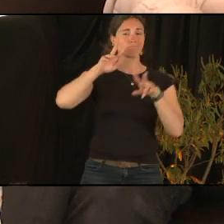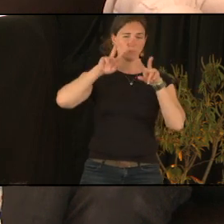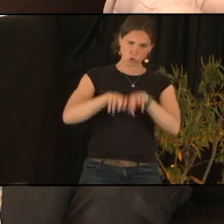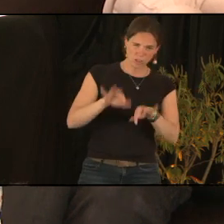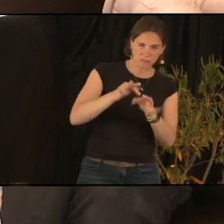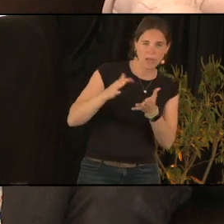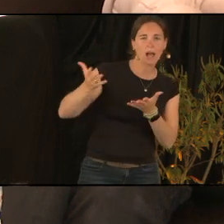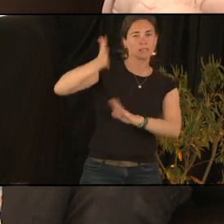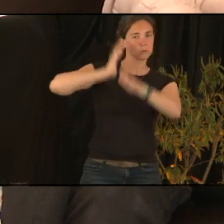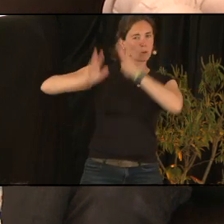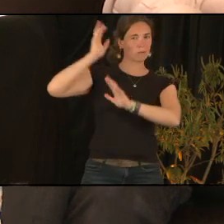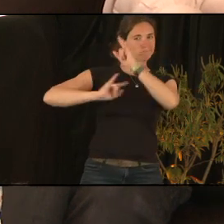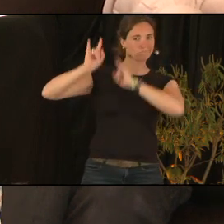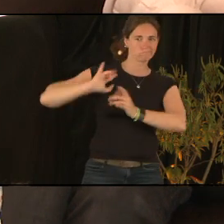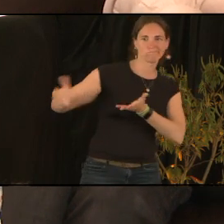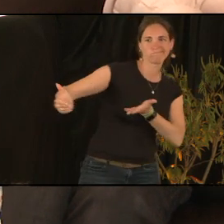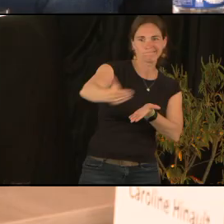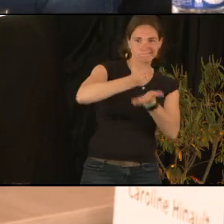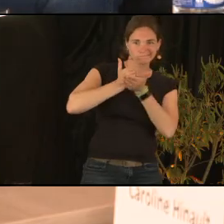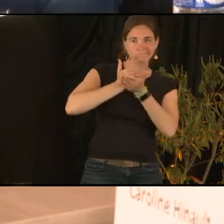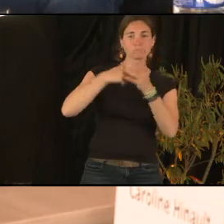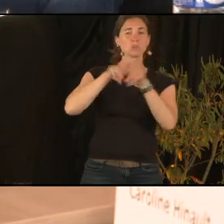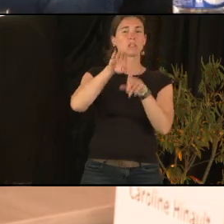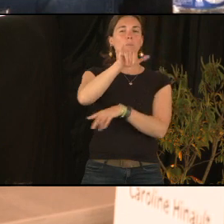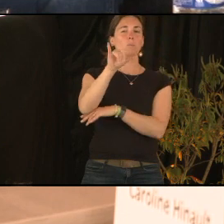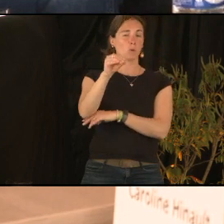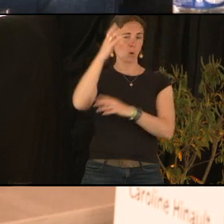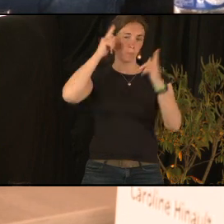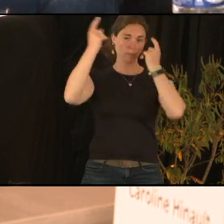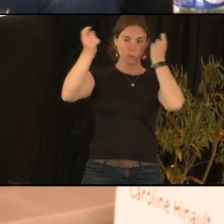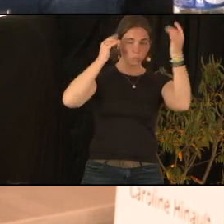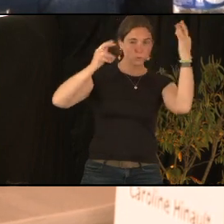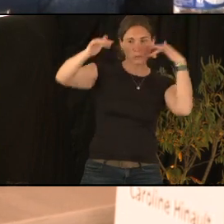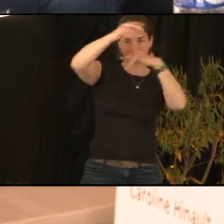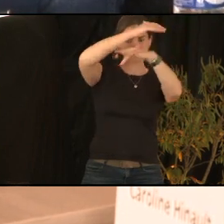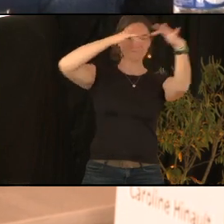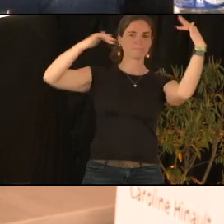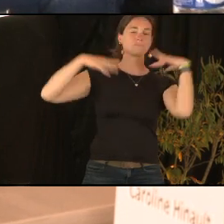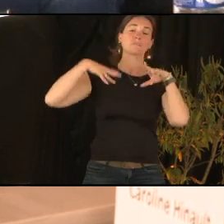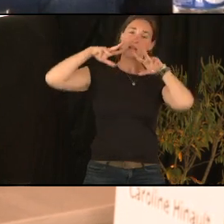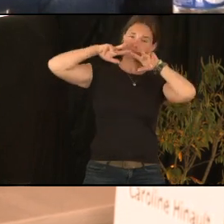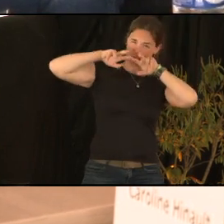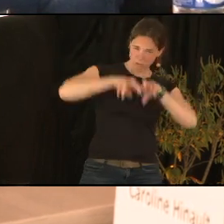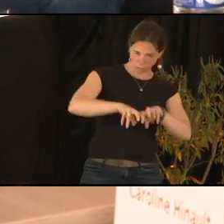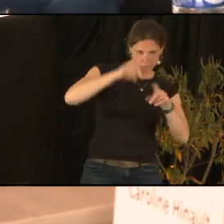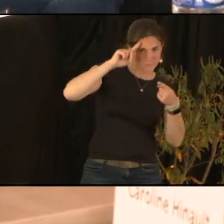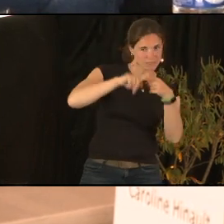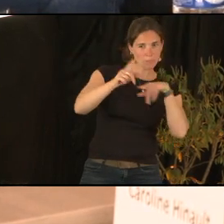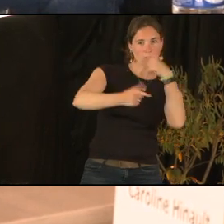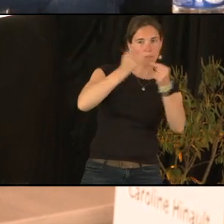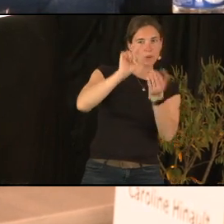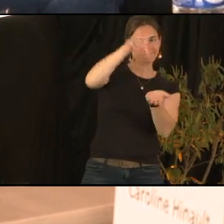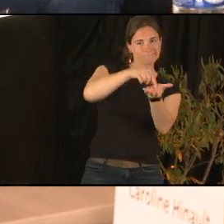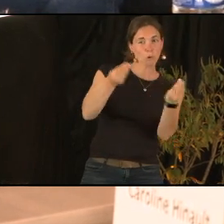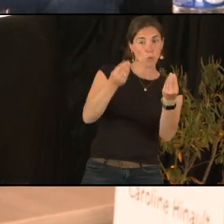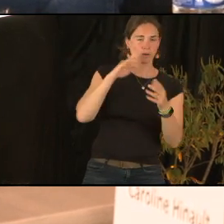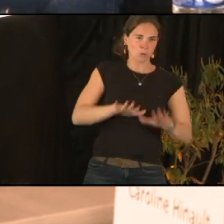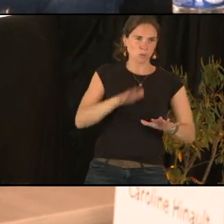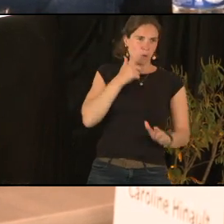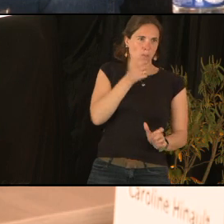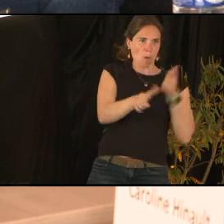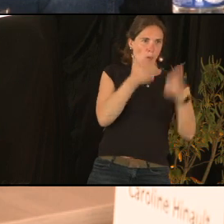d'archéologie, de biomythologie, de géophytographie. Je vais doucement pour